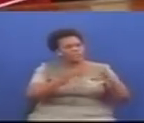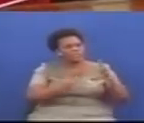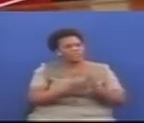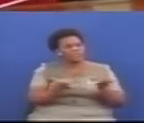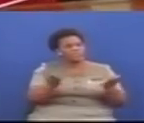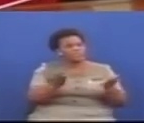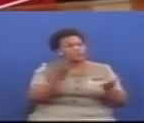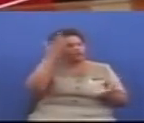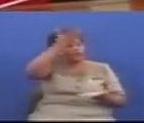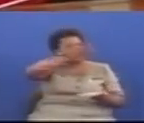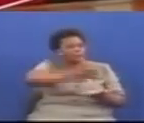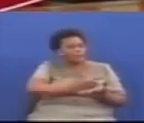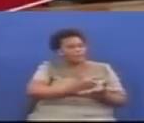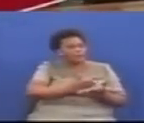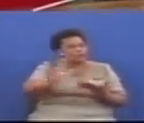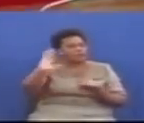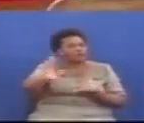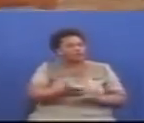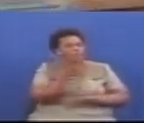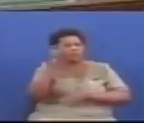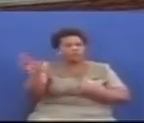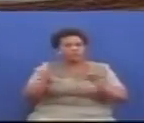hiyo? Swali hilo